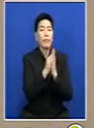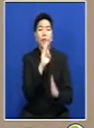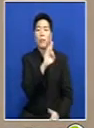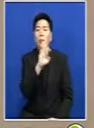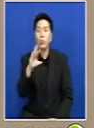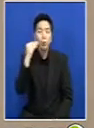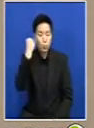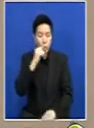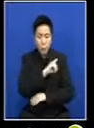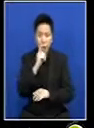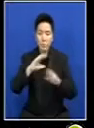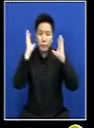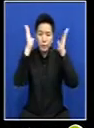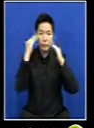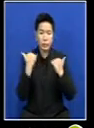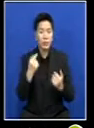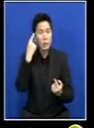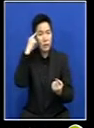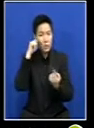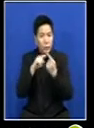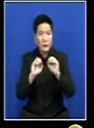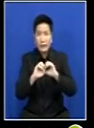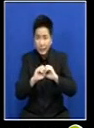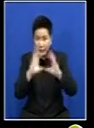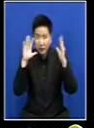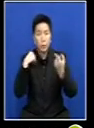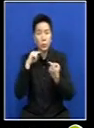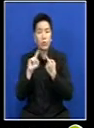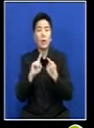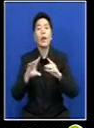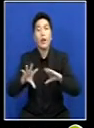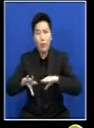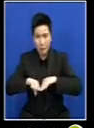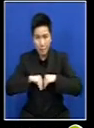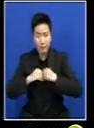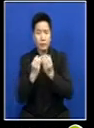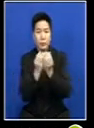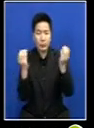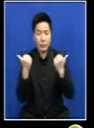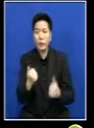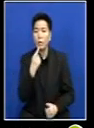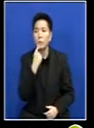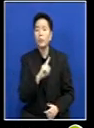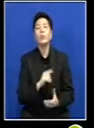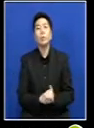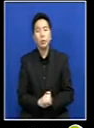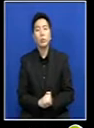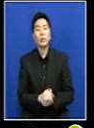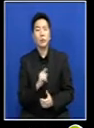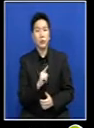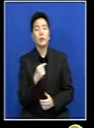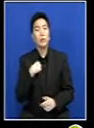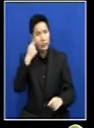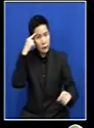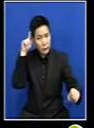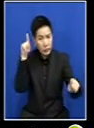ยแล้วแนวทางของคุณสุเทพค่อนข้างชัดเจนก็คือการรับร่างฉบับนี ้ ซึ่งคุณราเมศก็บอกว่าอันนี้เห็นด้ว